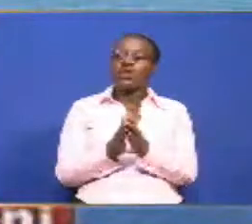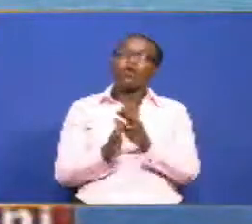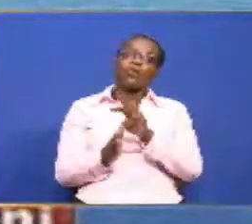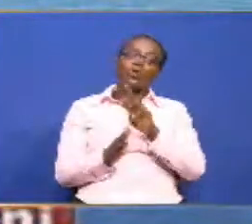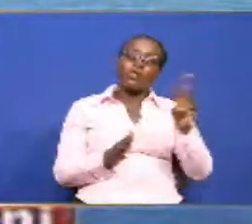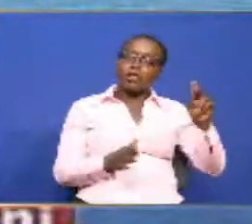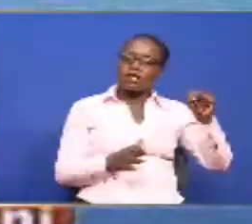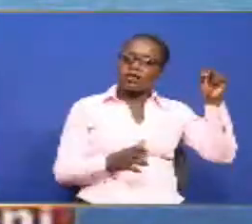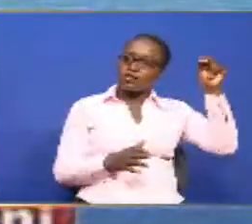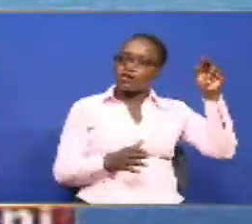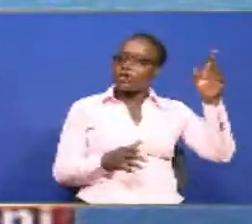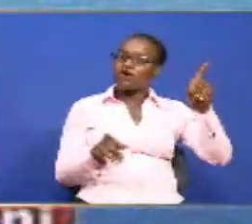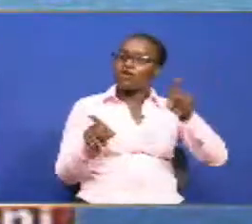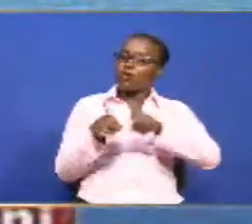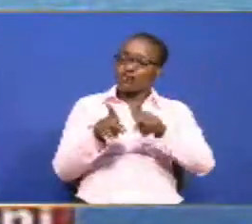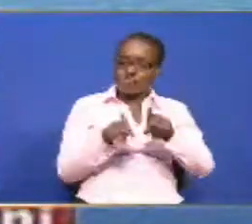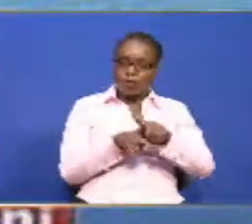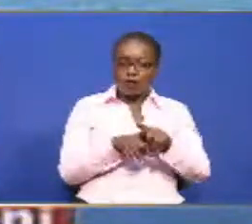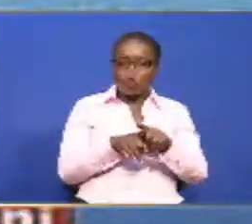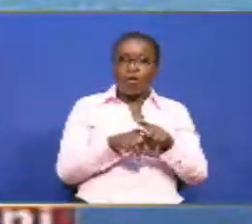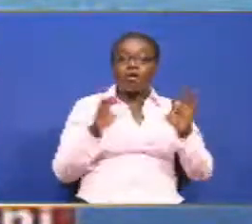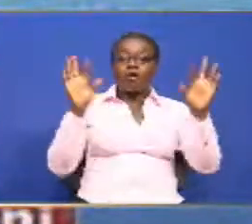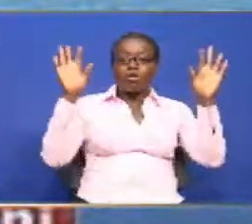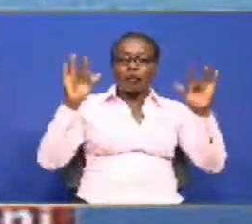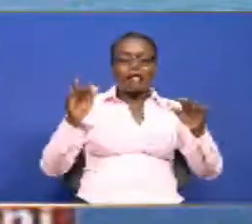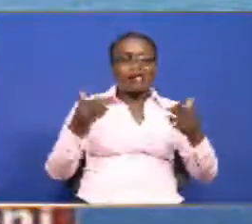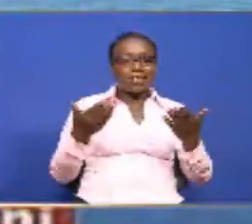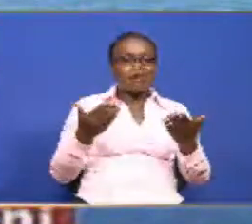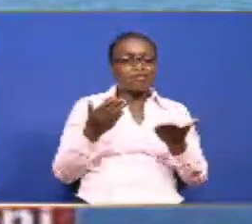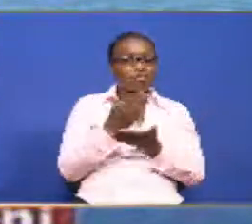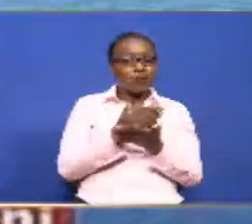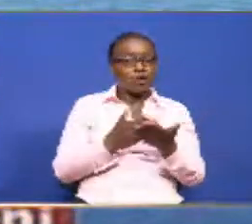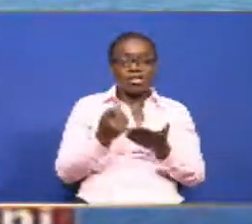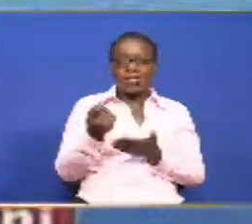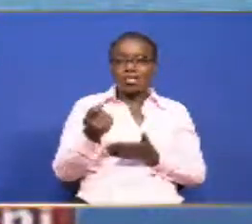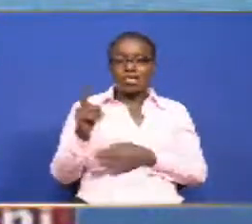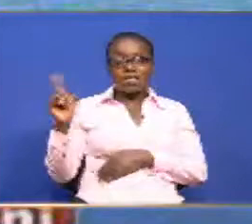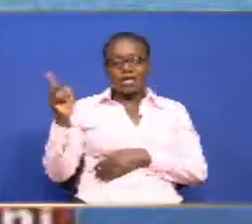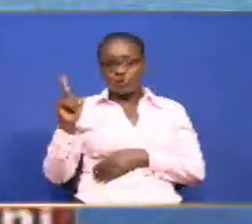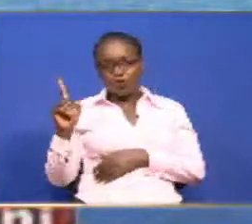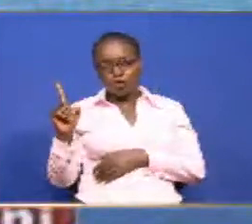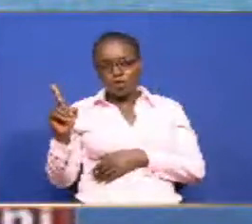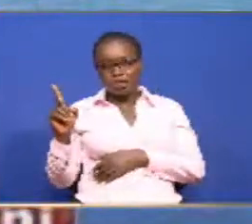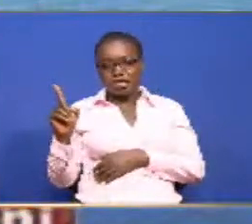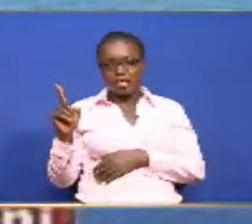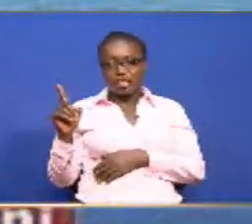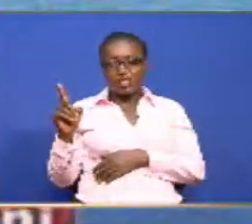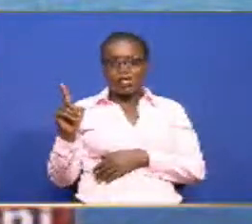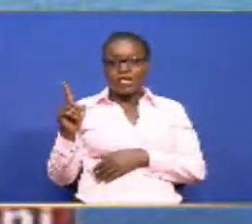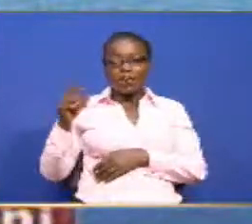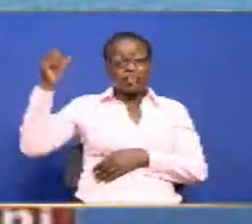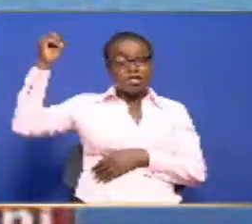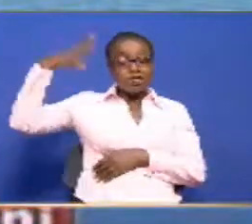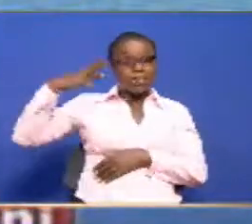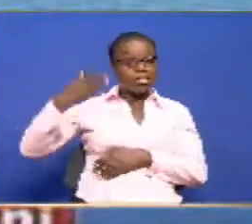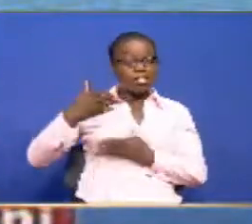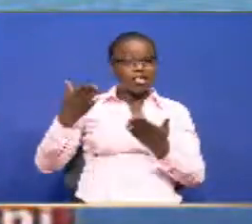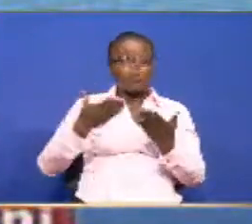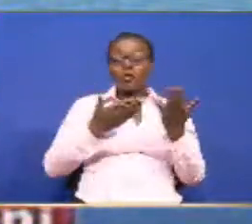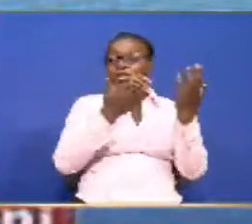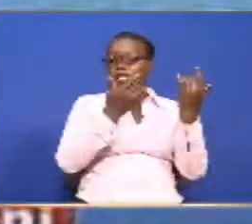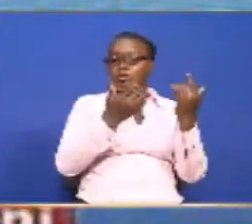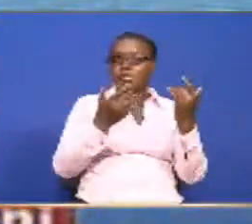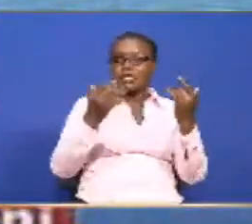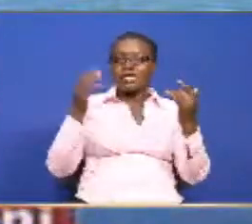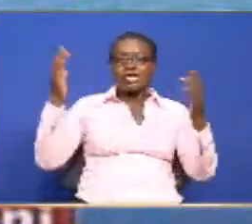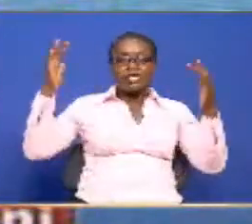hazitasazwa, kwani pia kutakuwa na mvua katika maeneo machache. Nairobi, japokuwa kutakuwa na vipindi vya jua, tunatarajia kwamba mvua itaweza